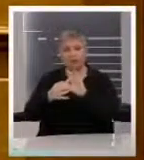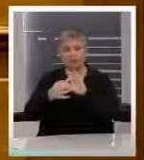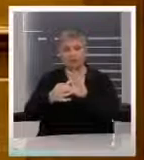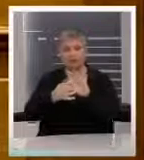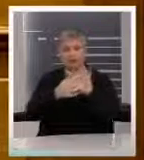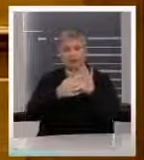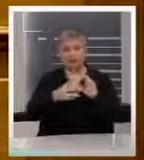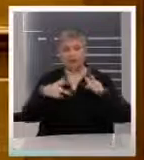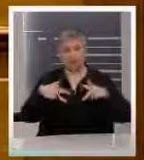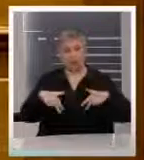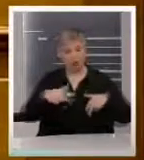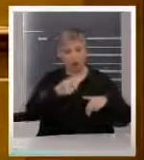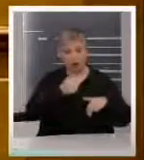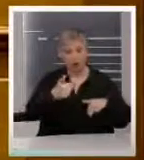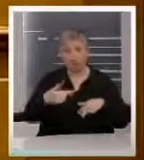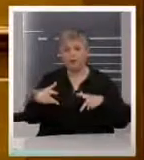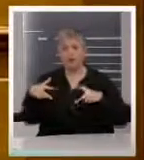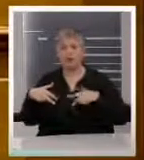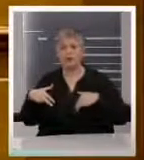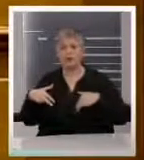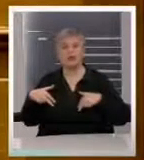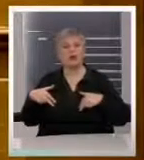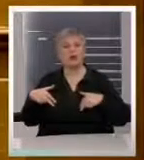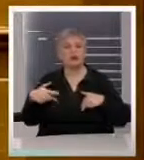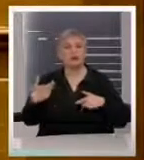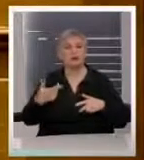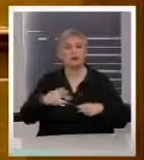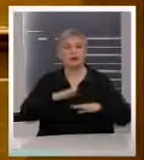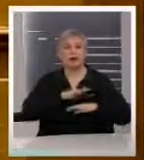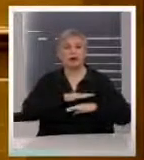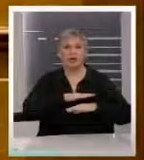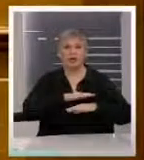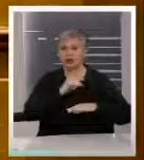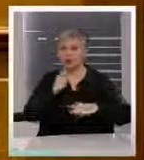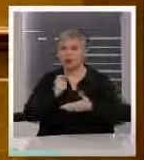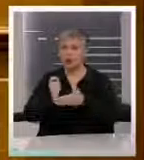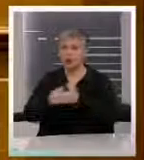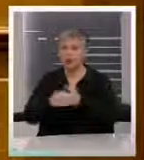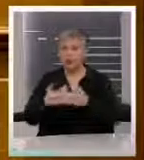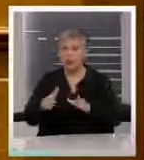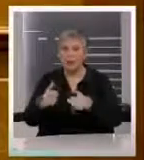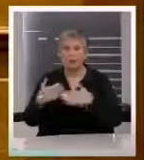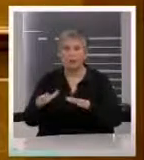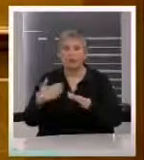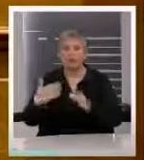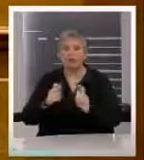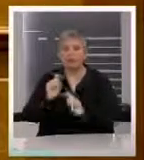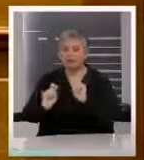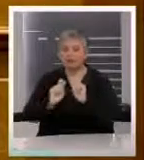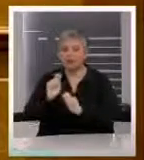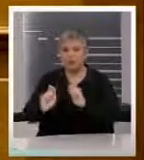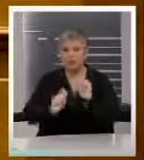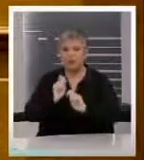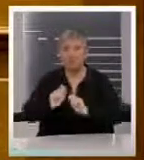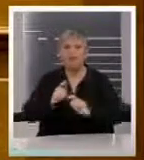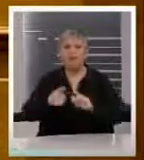υπηρεσίες του Υπουργείου Οικονομικών, είχαν εξασφαλίσει τις αναγκαίες προμήθειες οπλικών συστημάτων και κυρίως τις συντηρήσεις αυτών, το follow-on